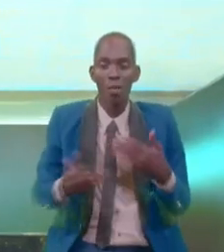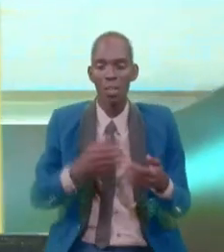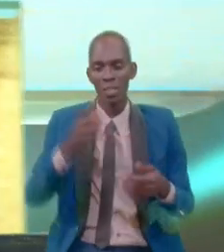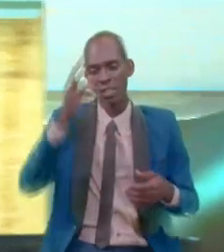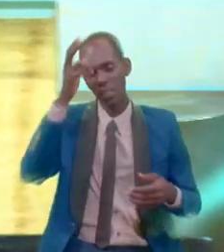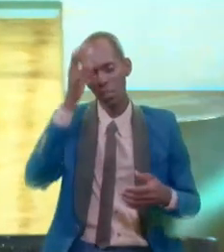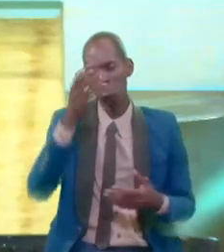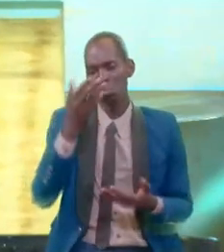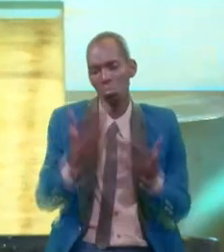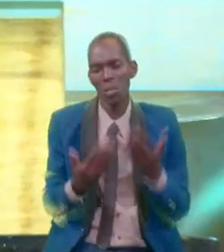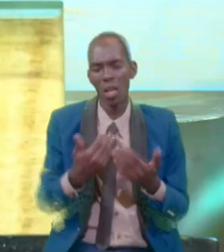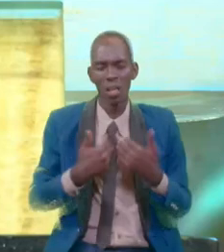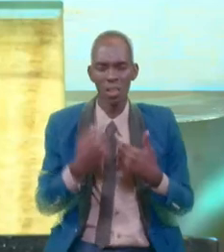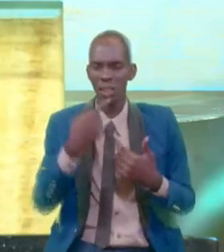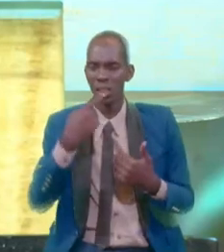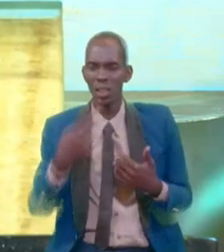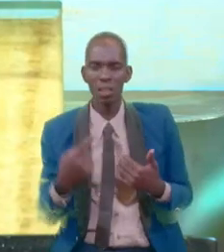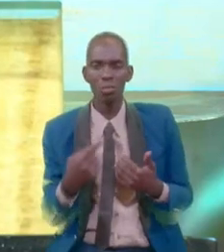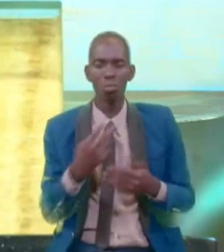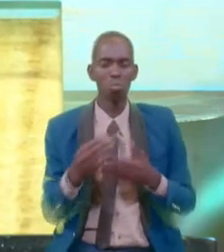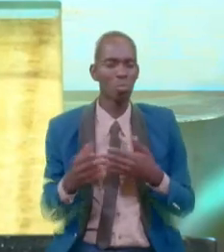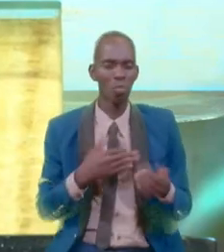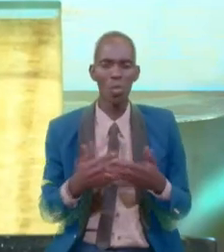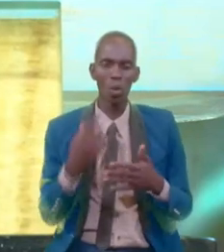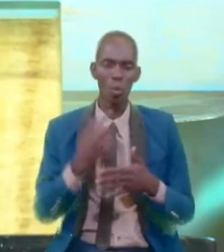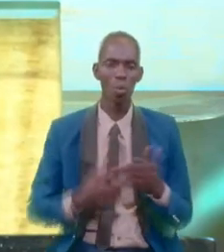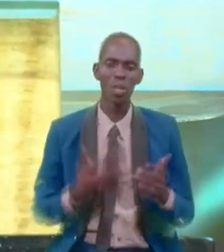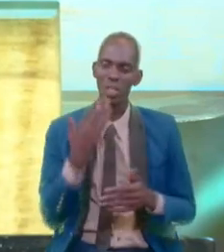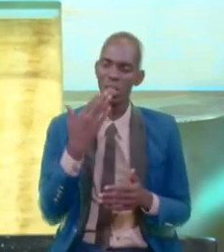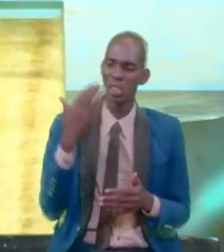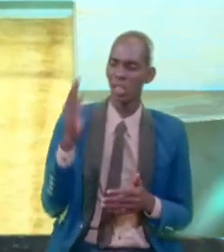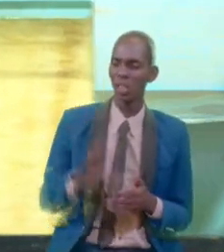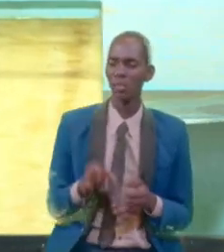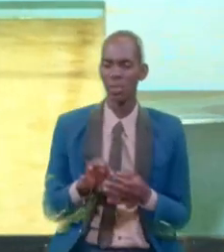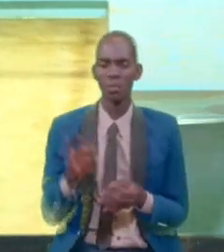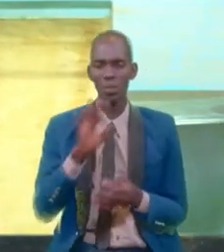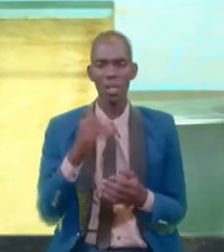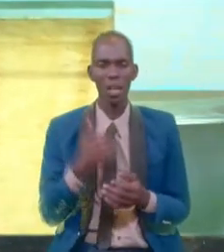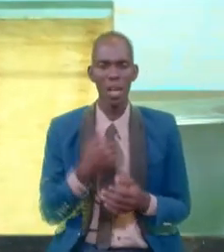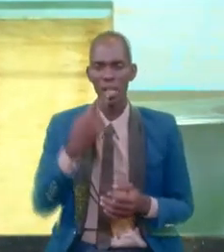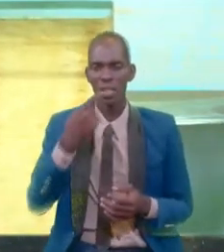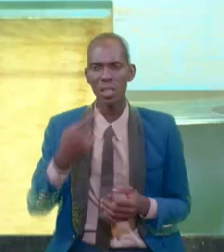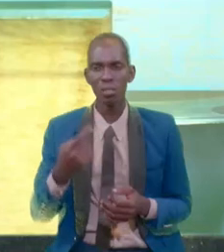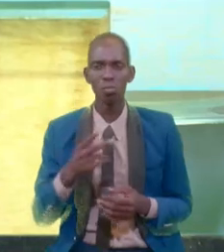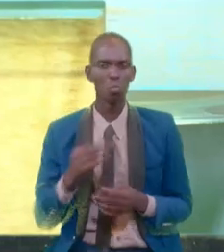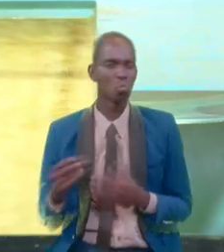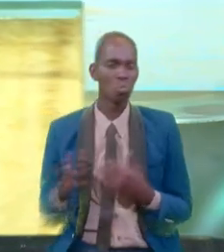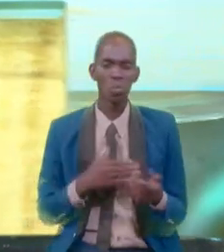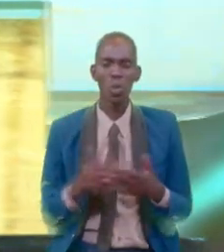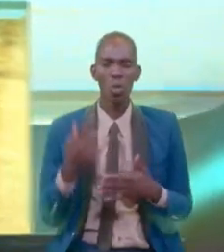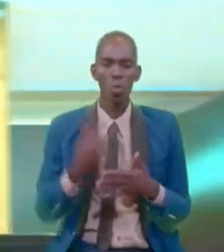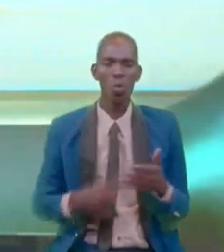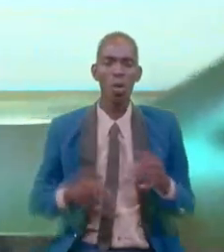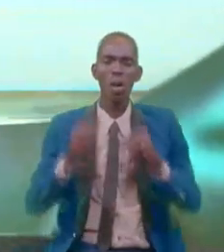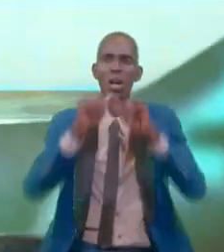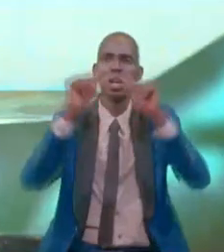ce que Satan a dit, quel que soit ce que les démons ont dit, quel que soit ce que les